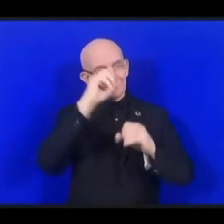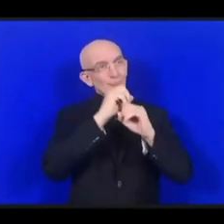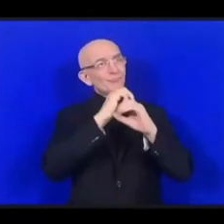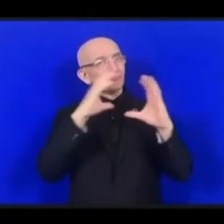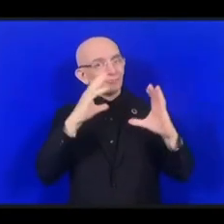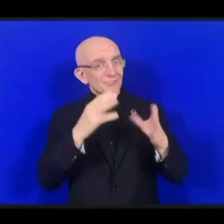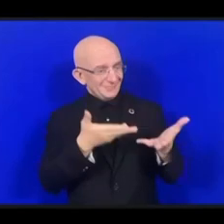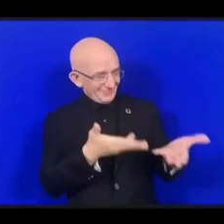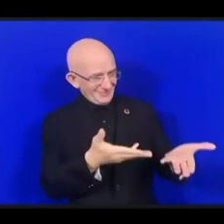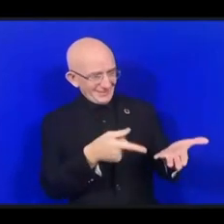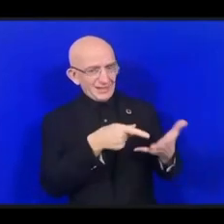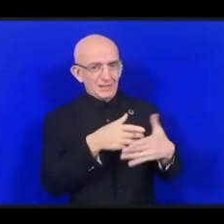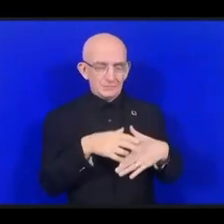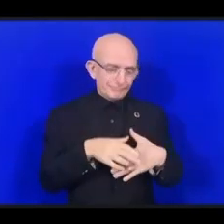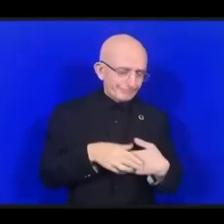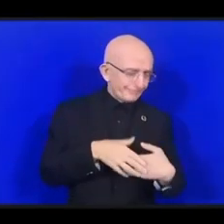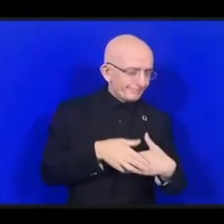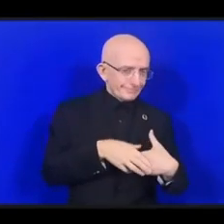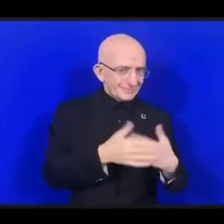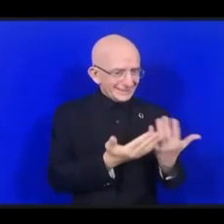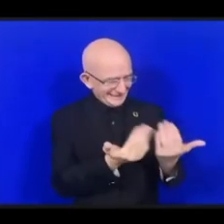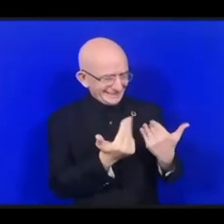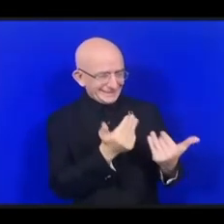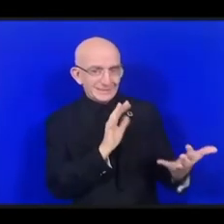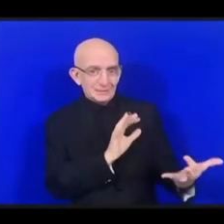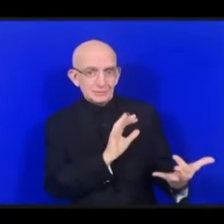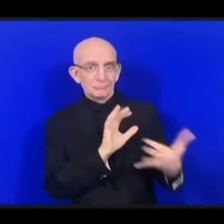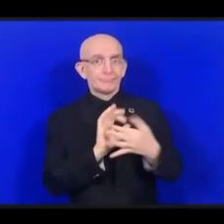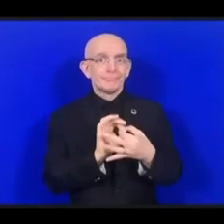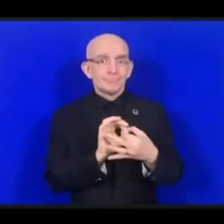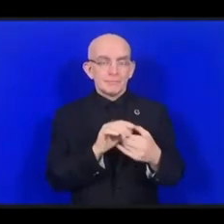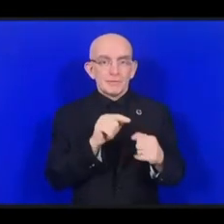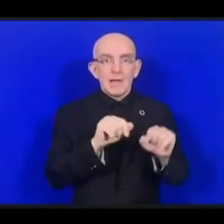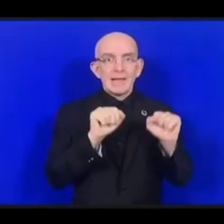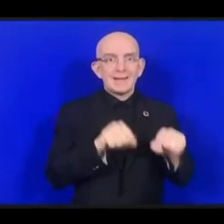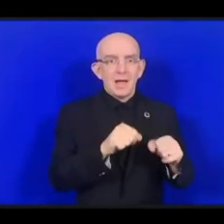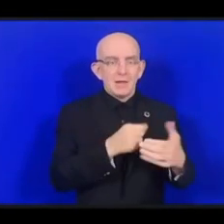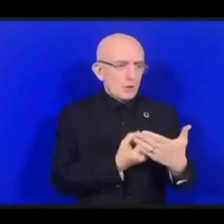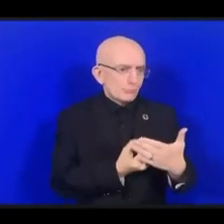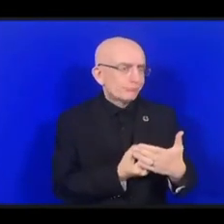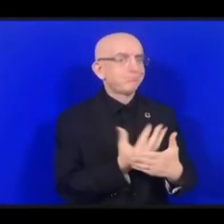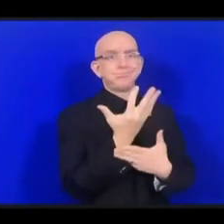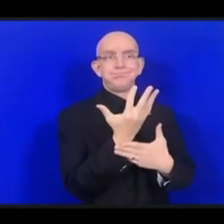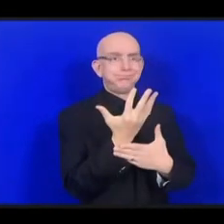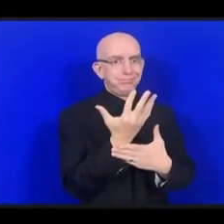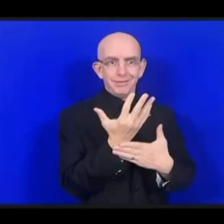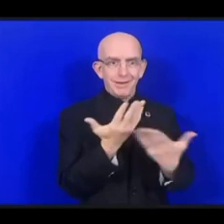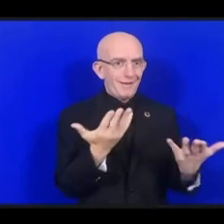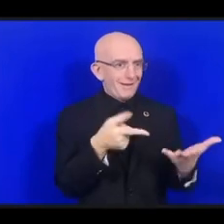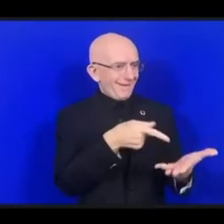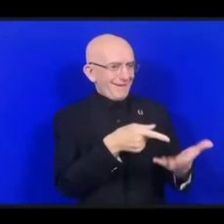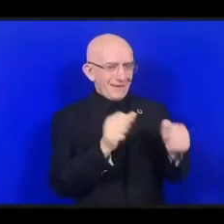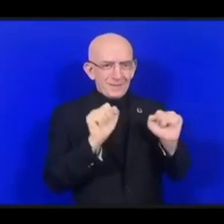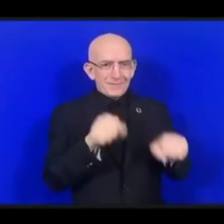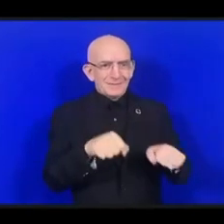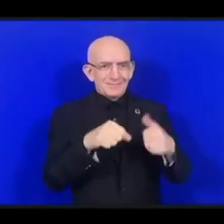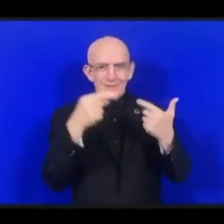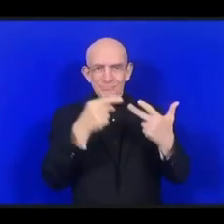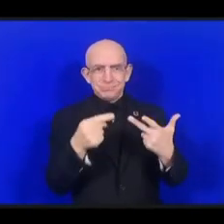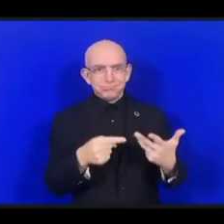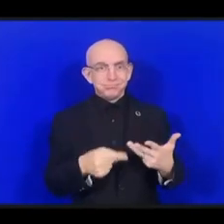pouvoir humain et peut apporter un certain accès à tous depuis le lancement de